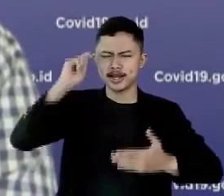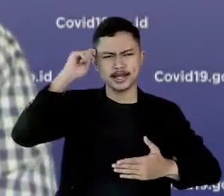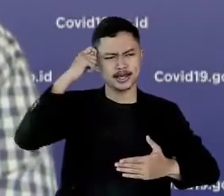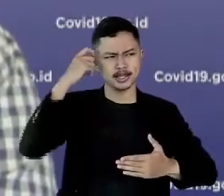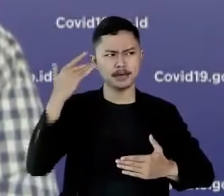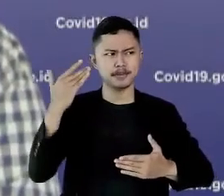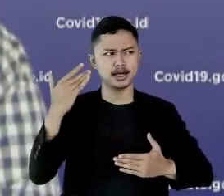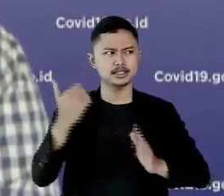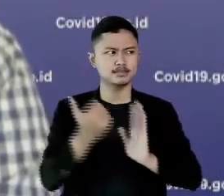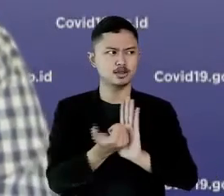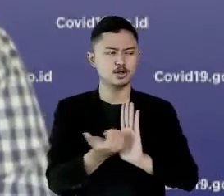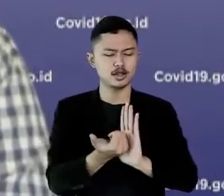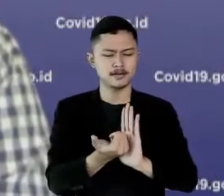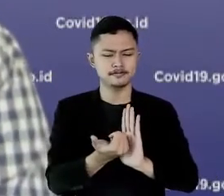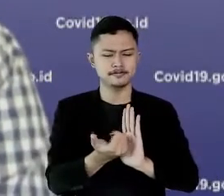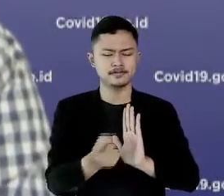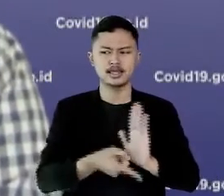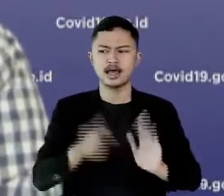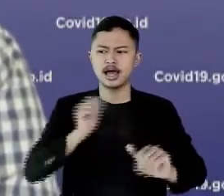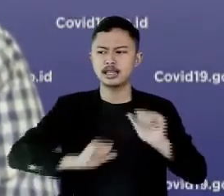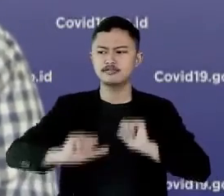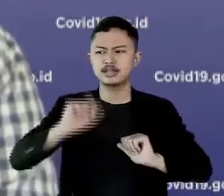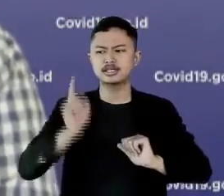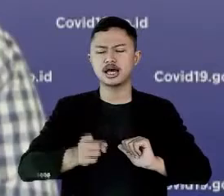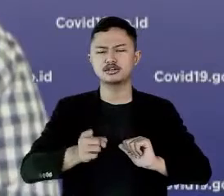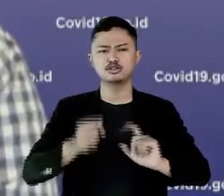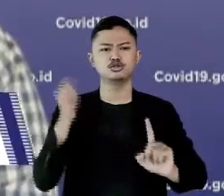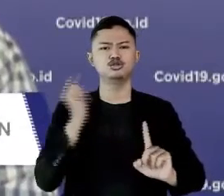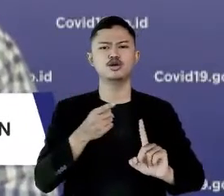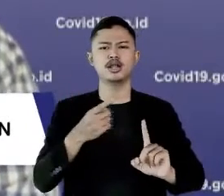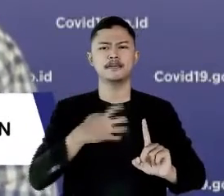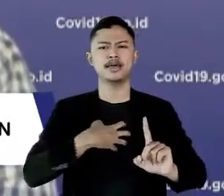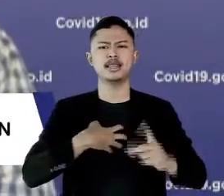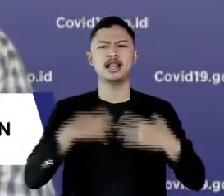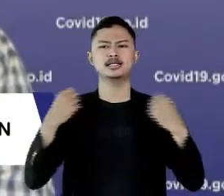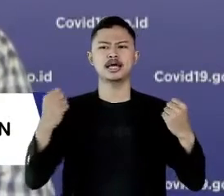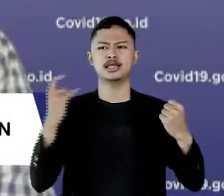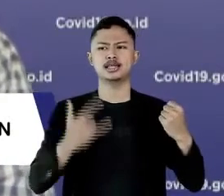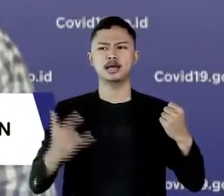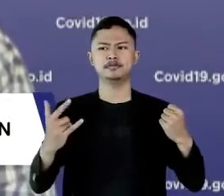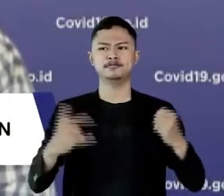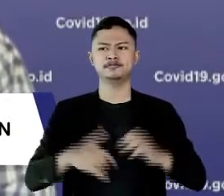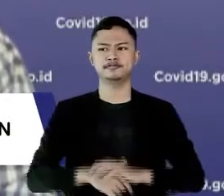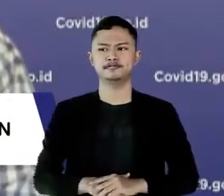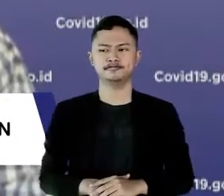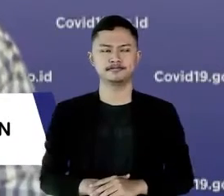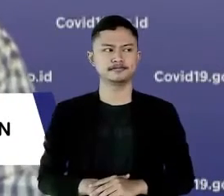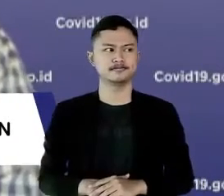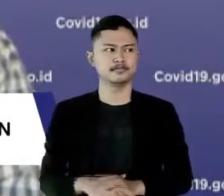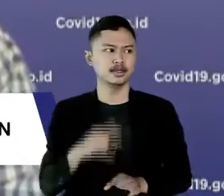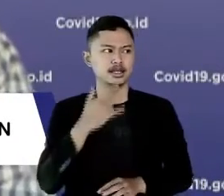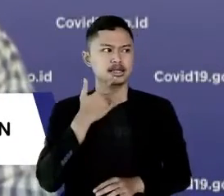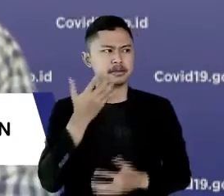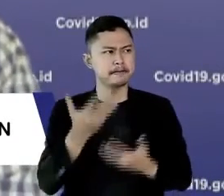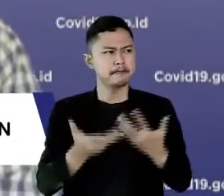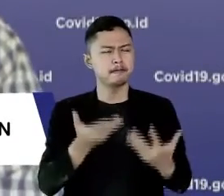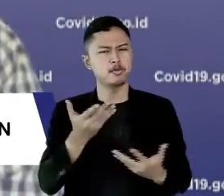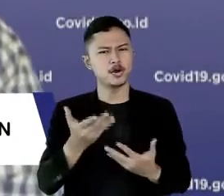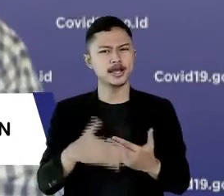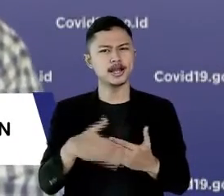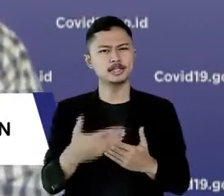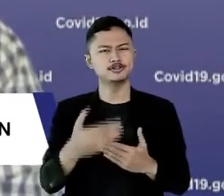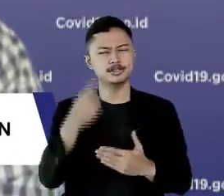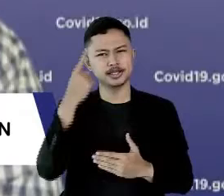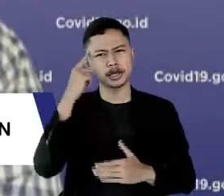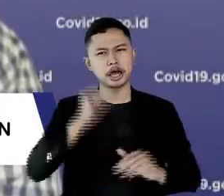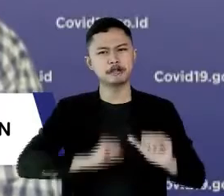diingat adalah kita harus melakukan sesuatu untuk menjaga kesehatan mental kita. Ya, jangan kemudian